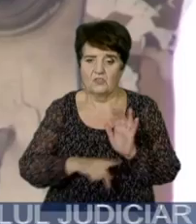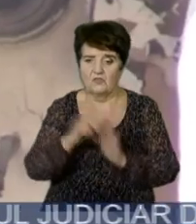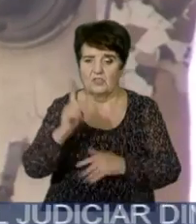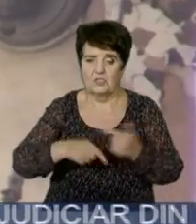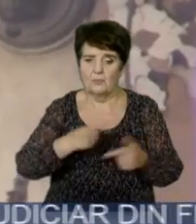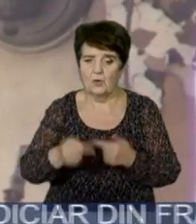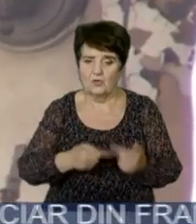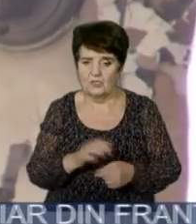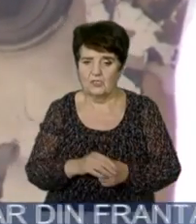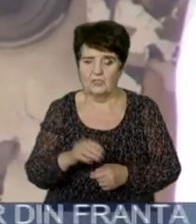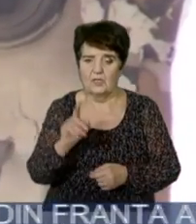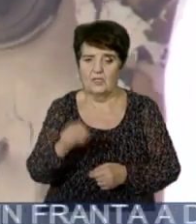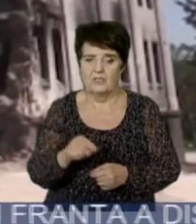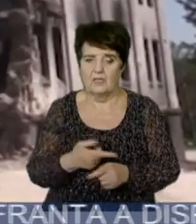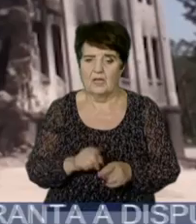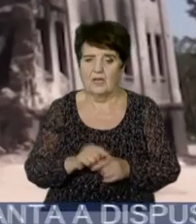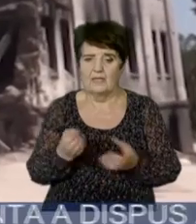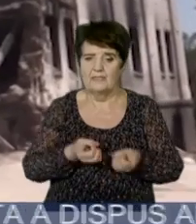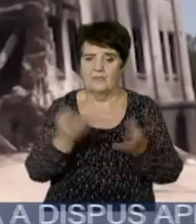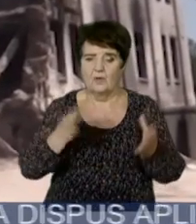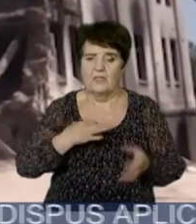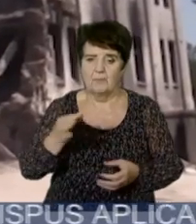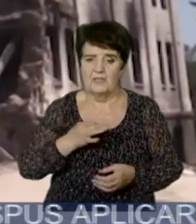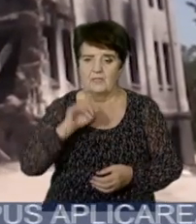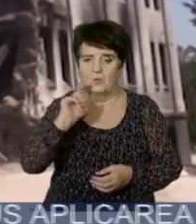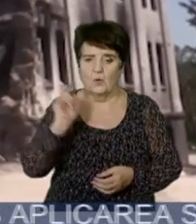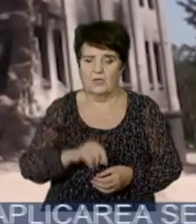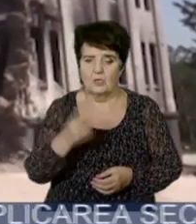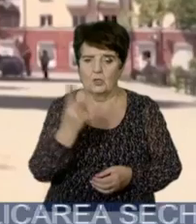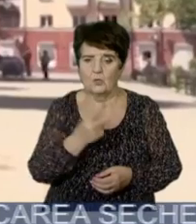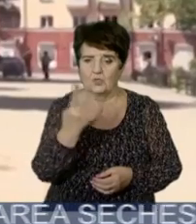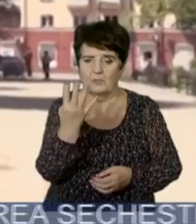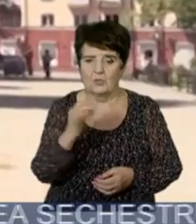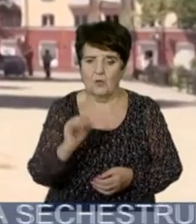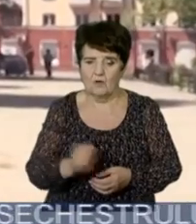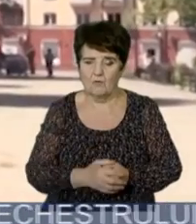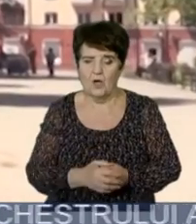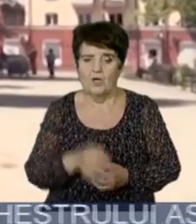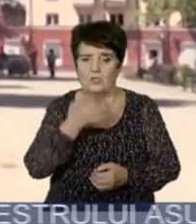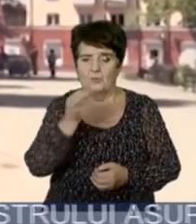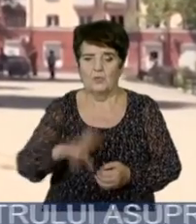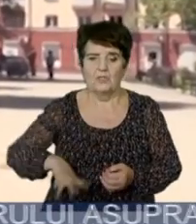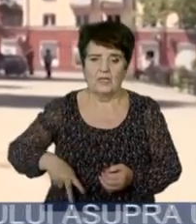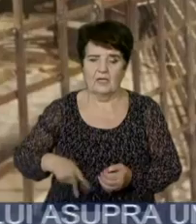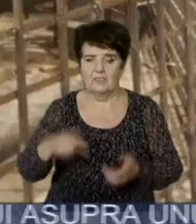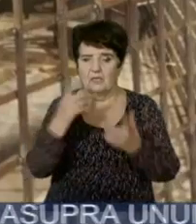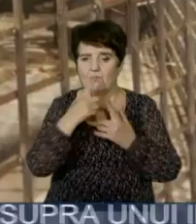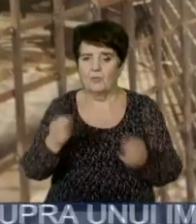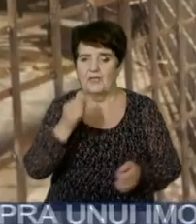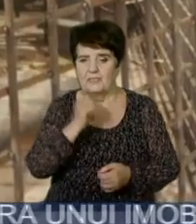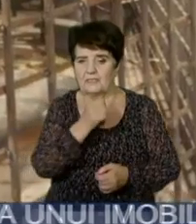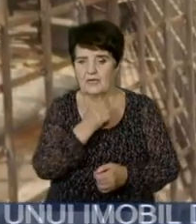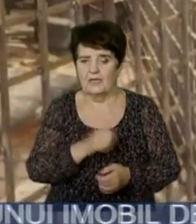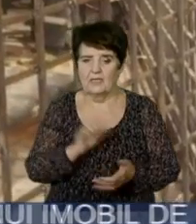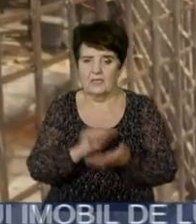procesul luptătorilor de la Avzostal chiar de ziua independenței Ucrainei pe 24 august, susține Direcția de Informații Secrete, care